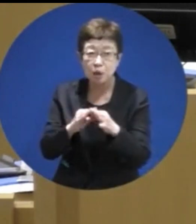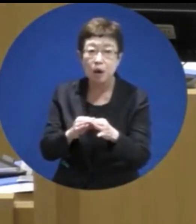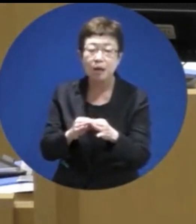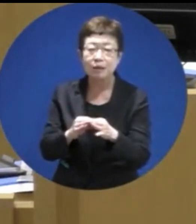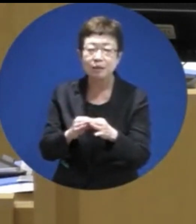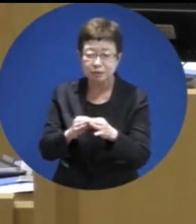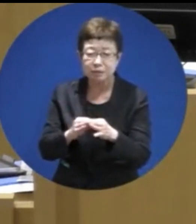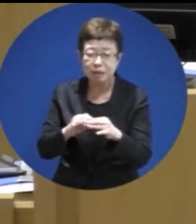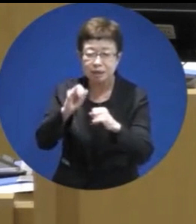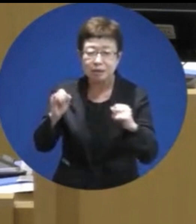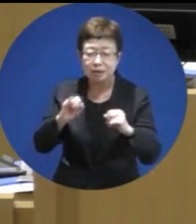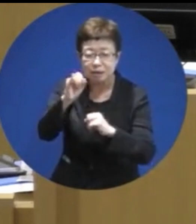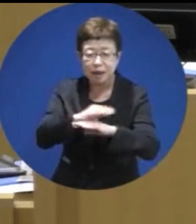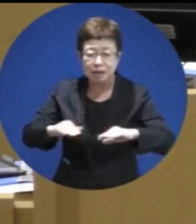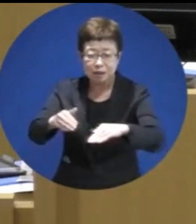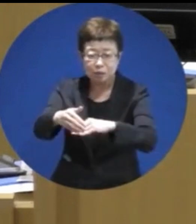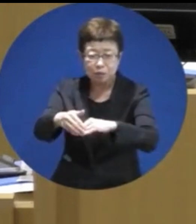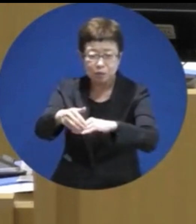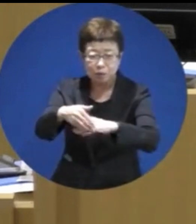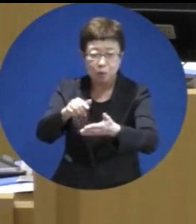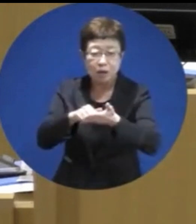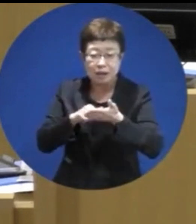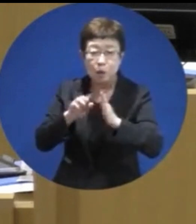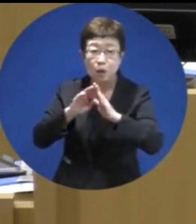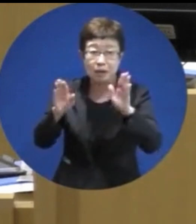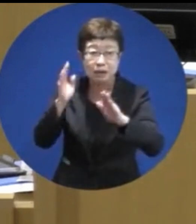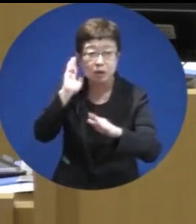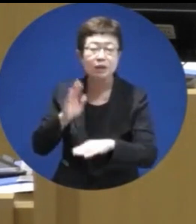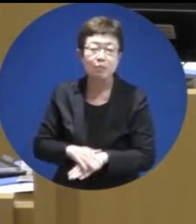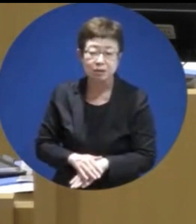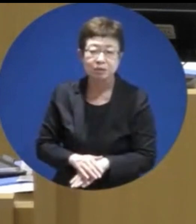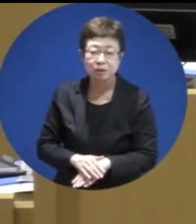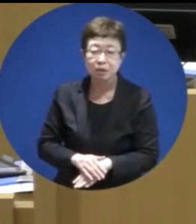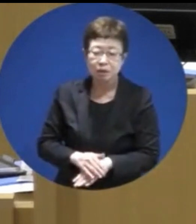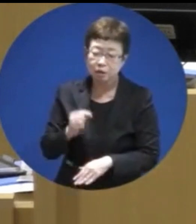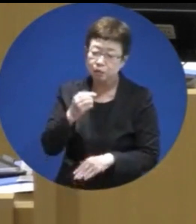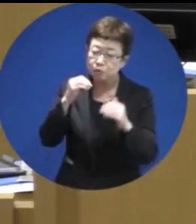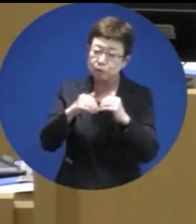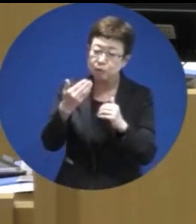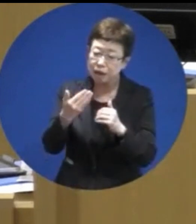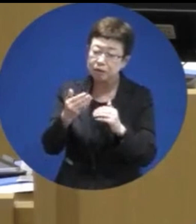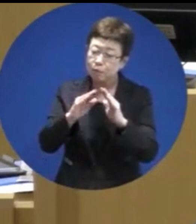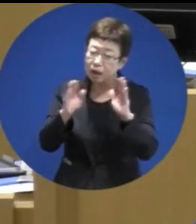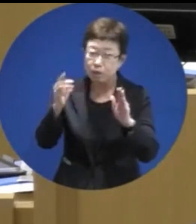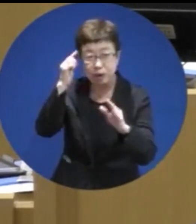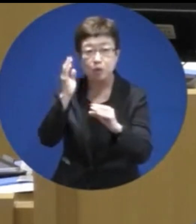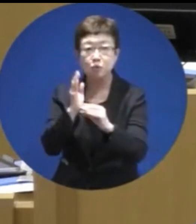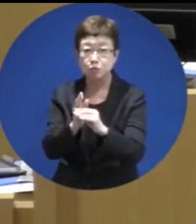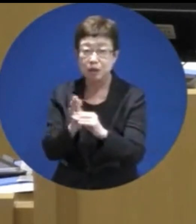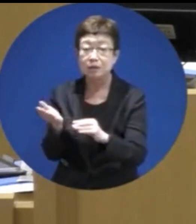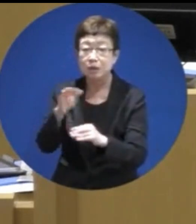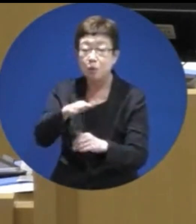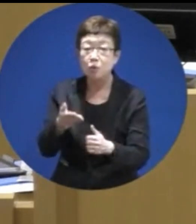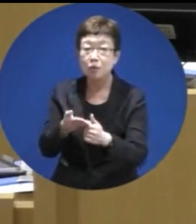ライン受付を試行的に開始したと聞いております。この状況を見て、本区での導入についても検討しているところです。次